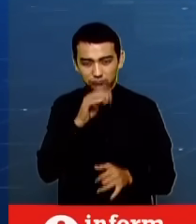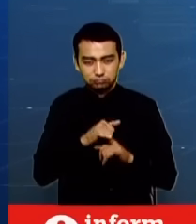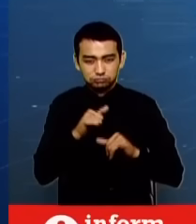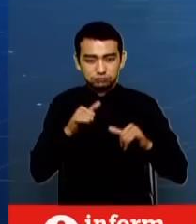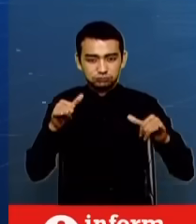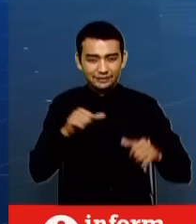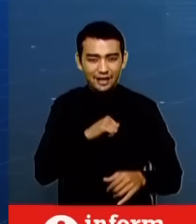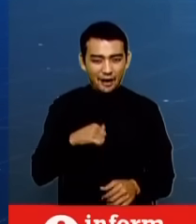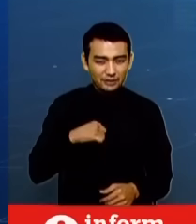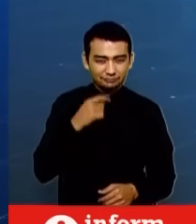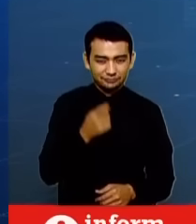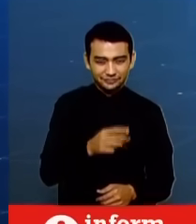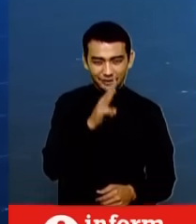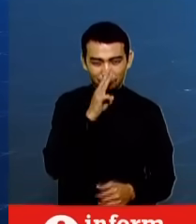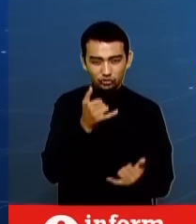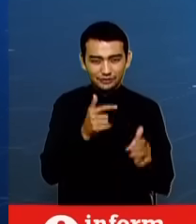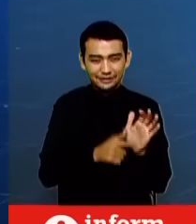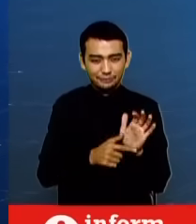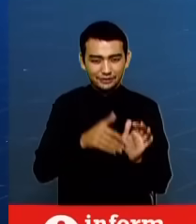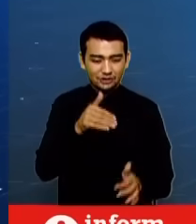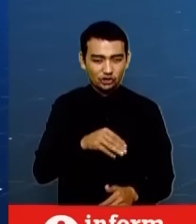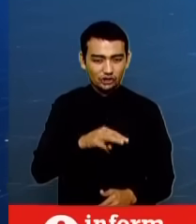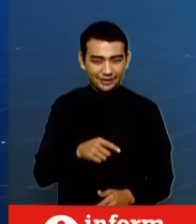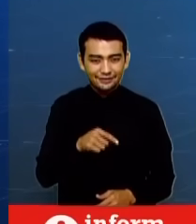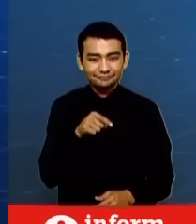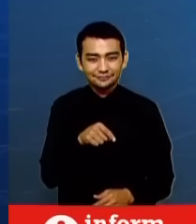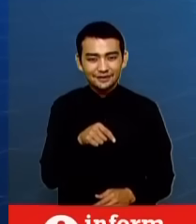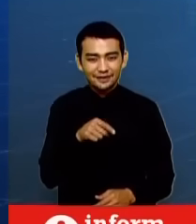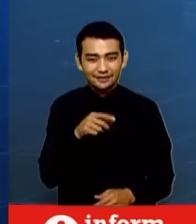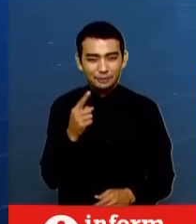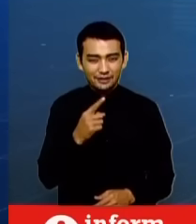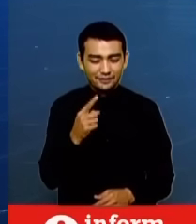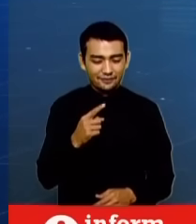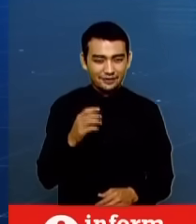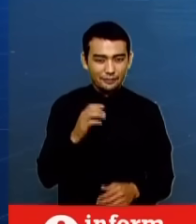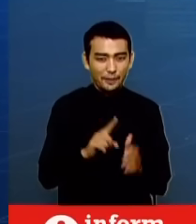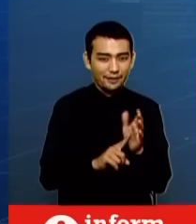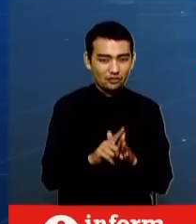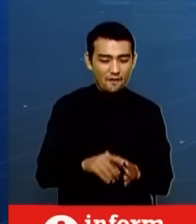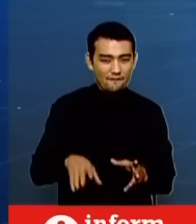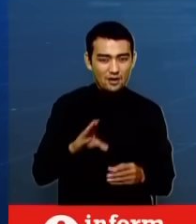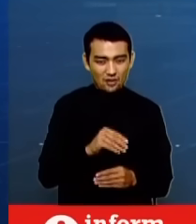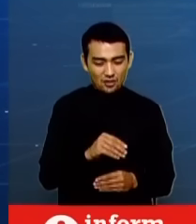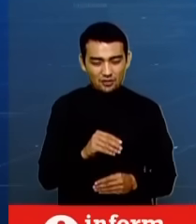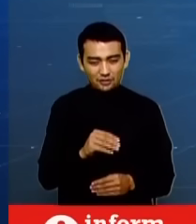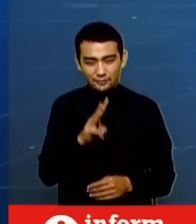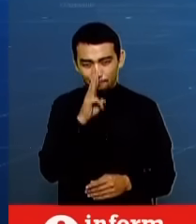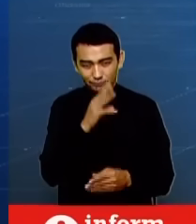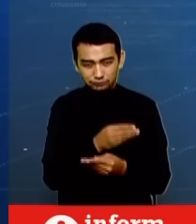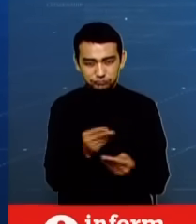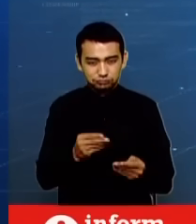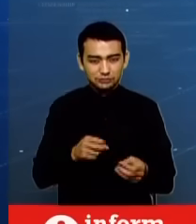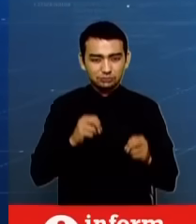ең төменгі жалақы көлемі 70 мың теңгені құрайды. Яғни биыл 1 қаңтардан бастап барлық жұмыс берушілер еңбекақысы